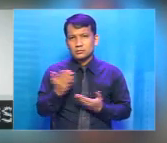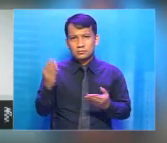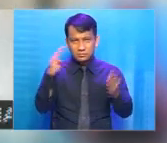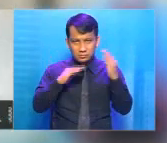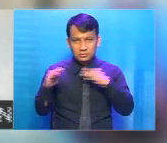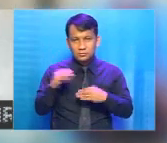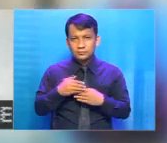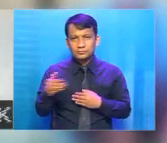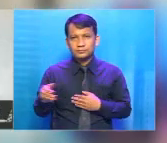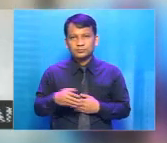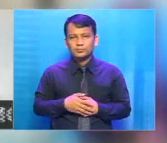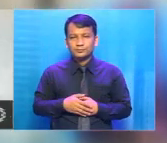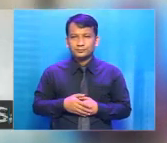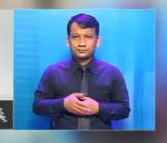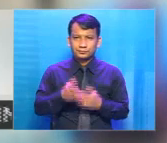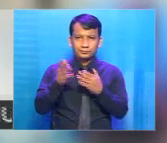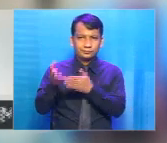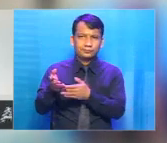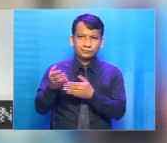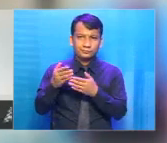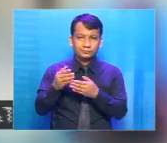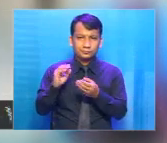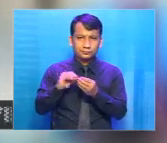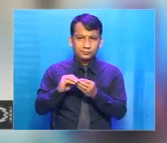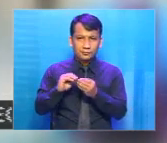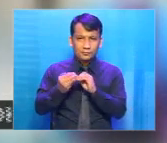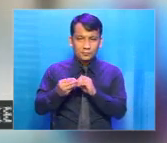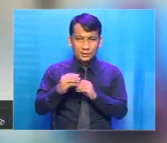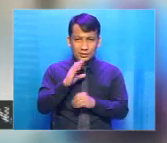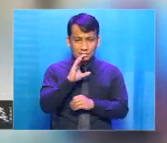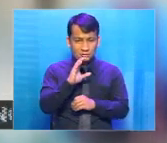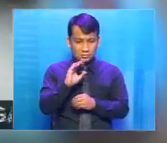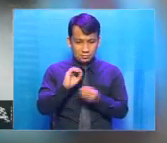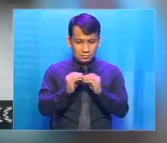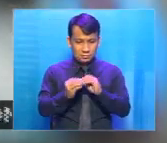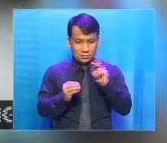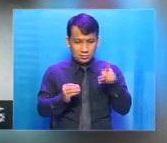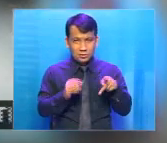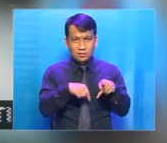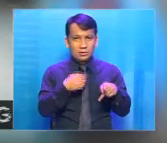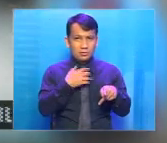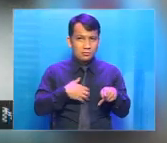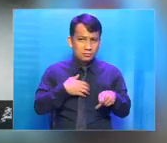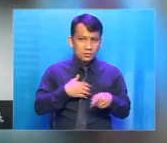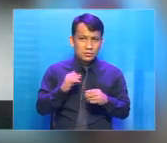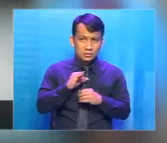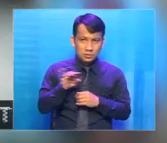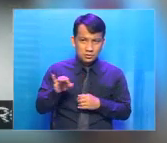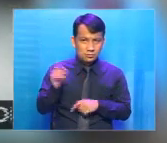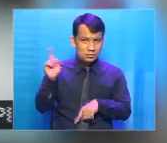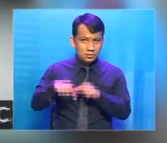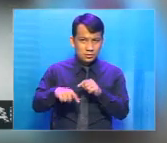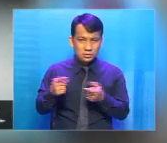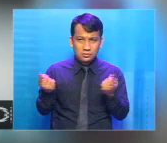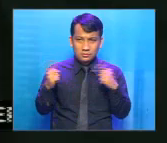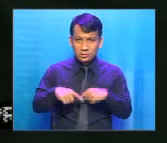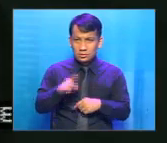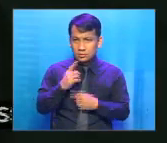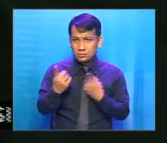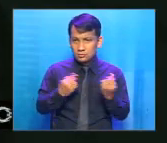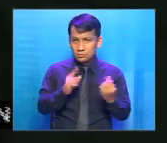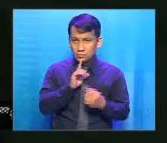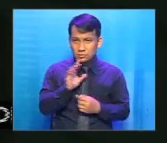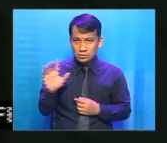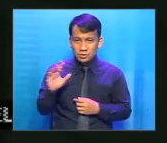sir. Iniwan namin ang aming number kay Ima para makapagsumbong agad kung hindi tutupad sa pangako